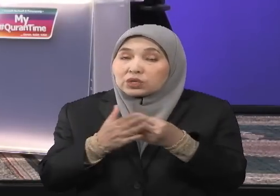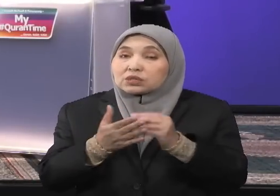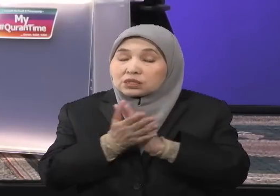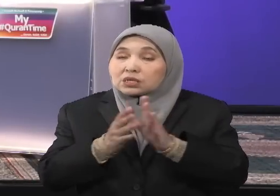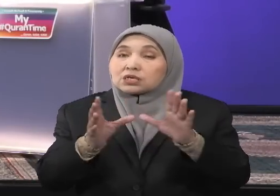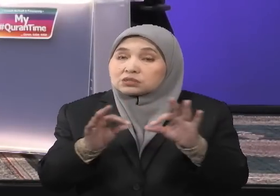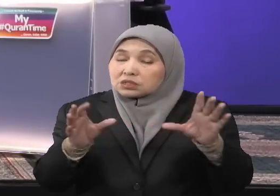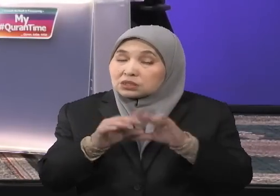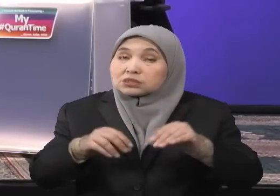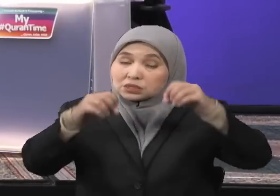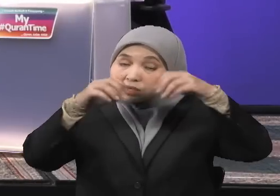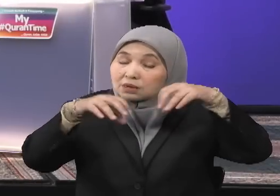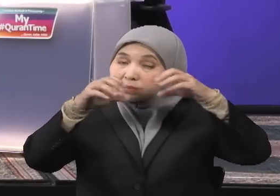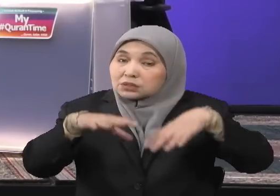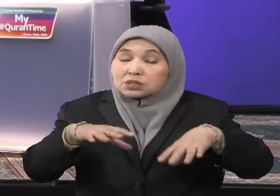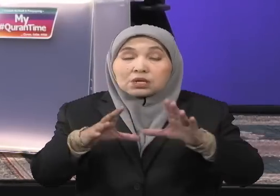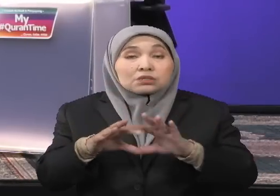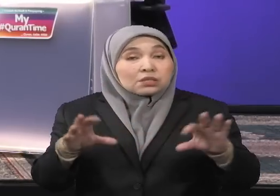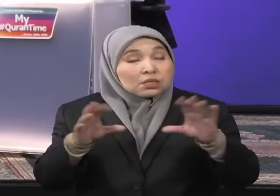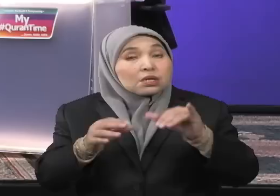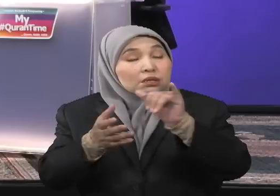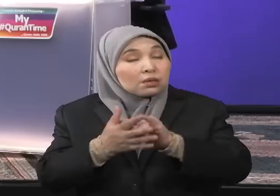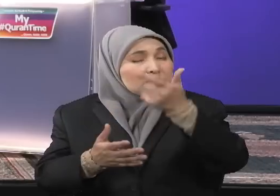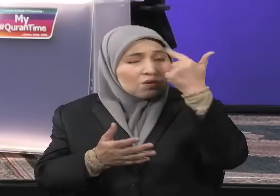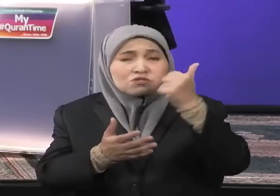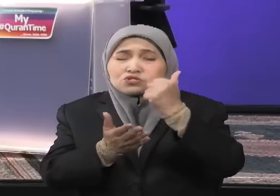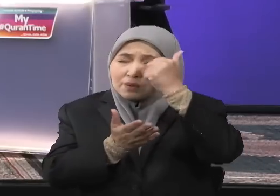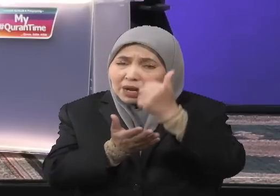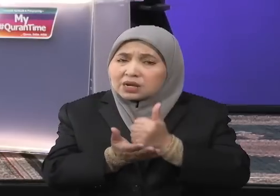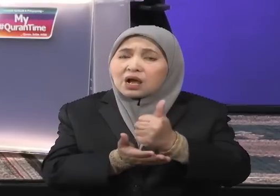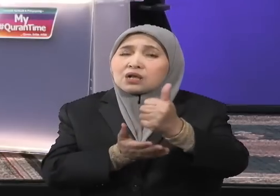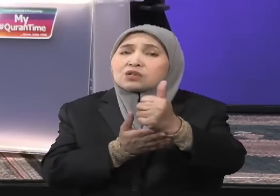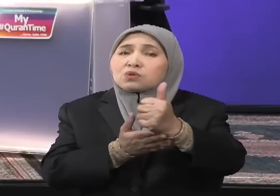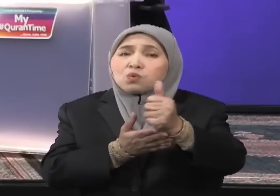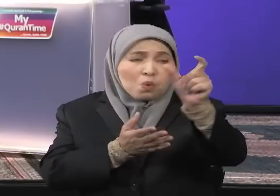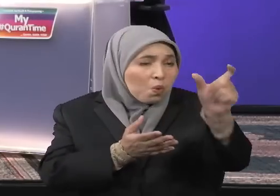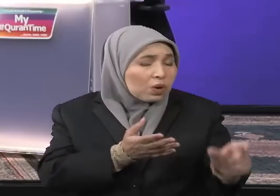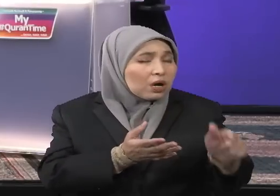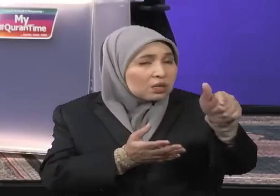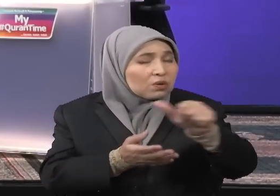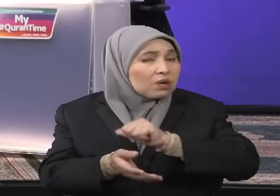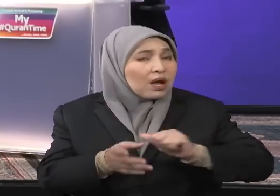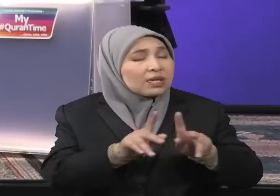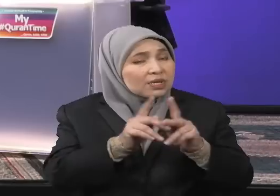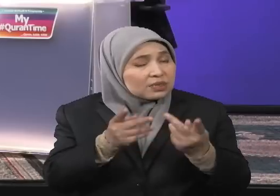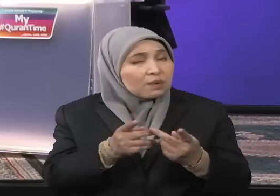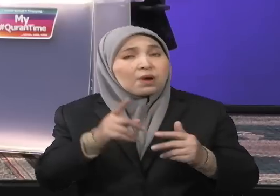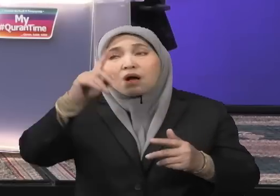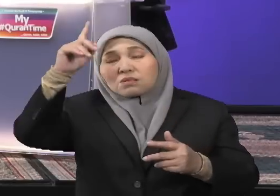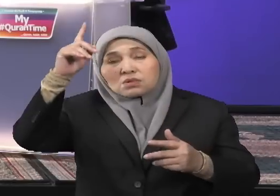cita-citanya ajaib yang nonton karena amanahnya Si Fulan itu yang kita katakan dalam makanan ahli kita Allah ta'ala